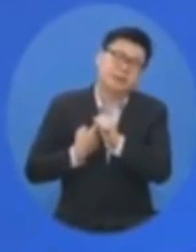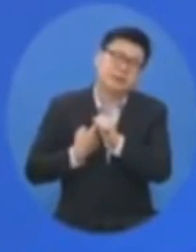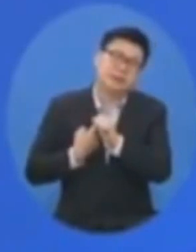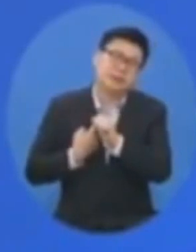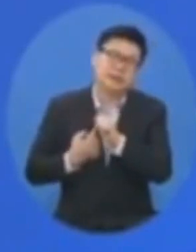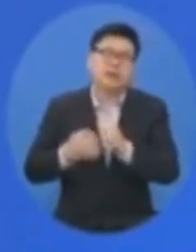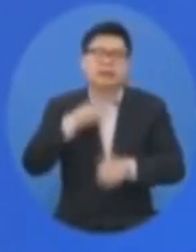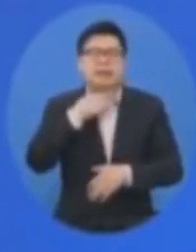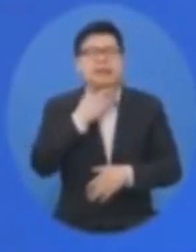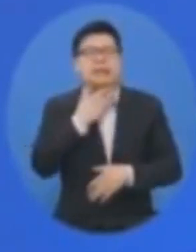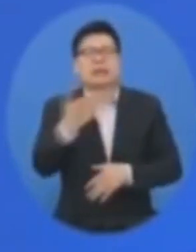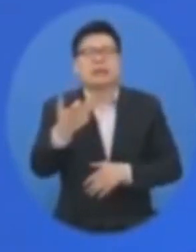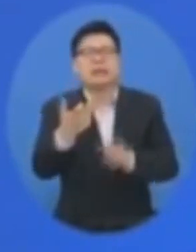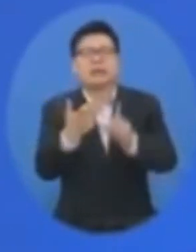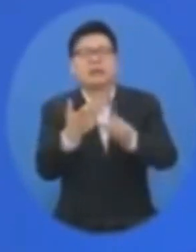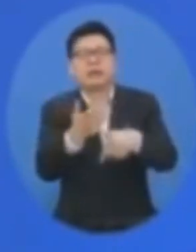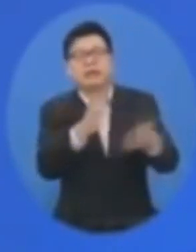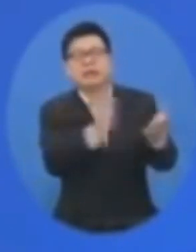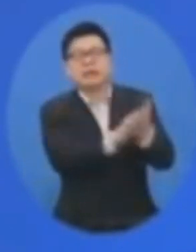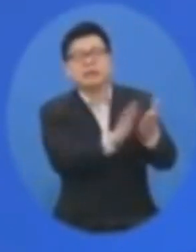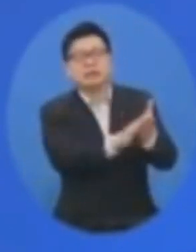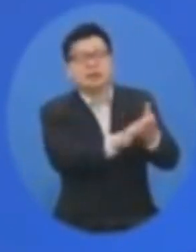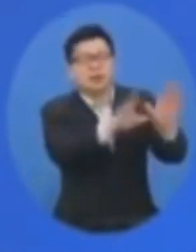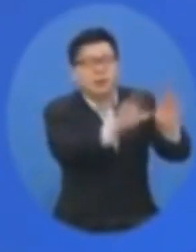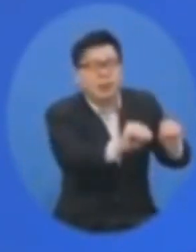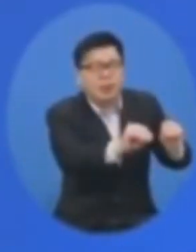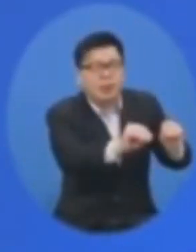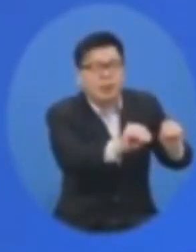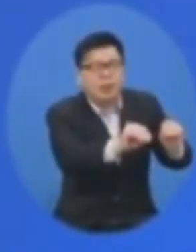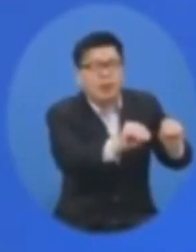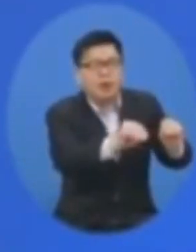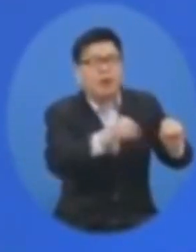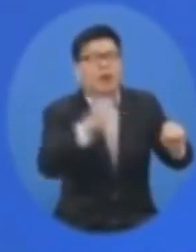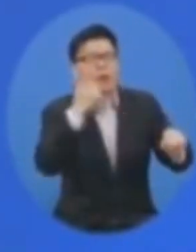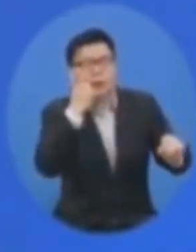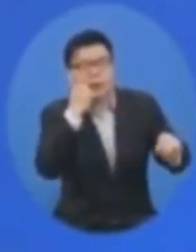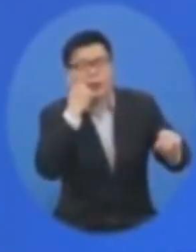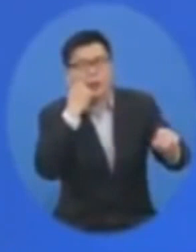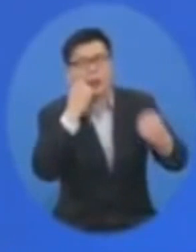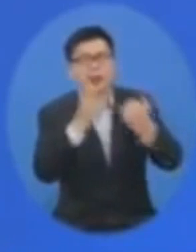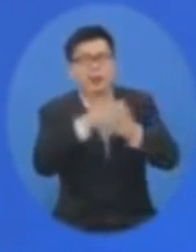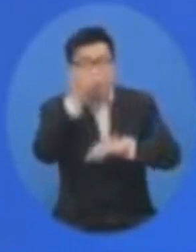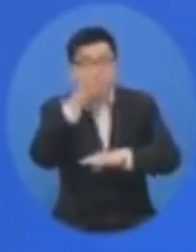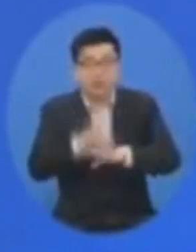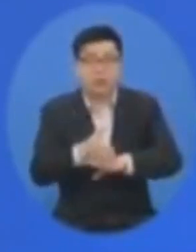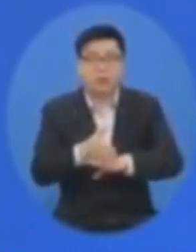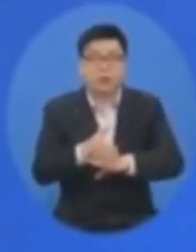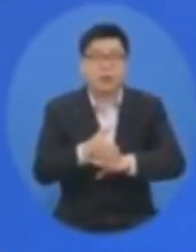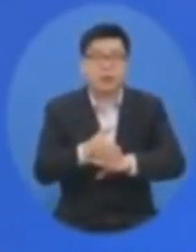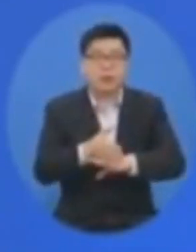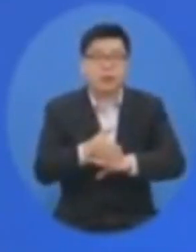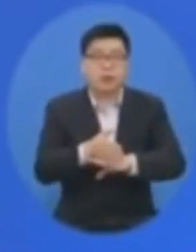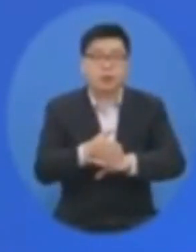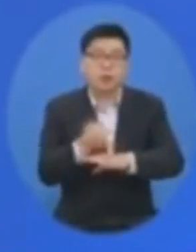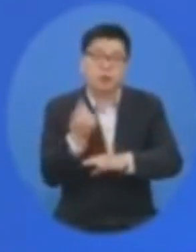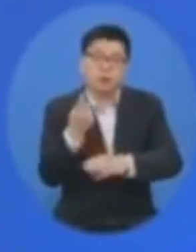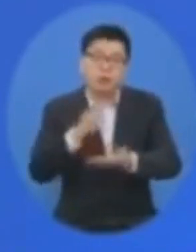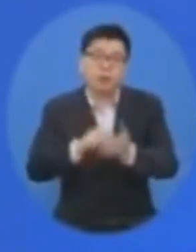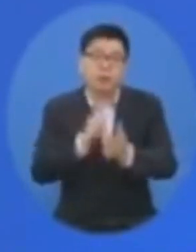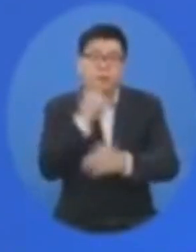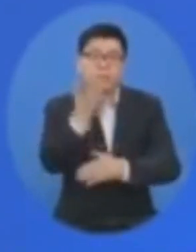때 친구가 하는 것을 내가 막지 못해서 말리지 못해서 죄송하다. 그 이야기를 내가